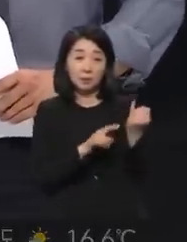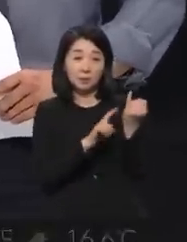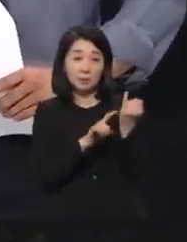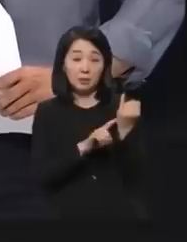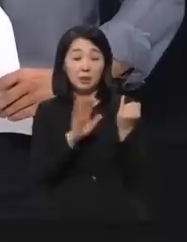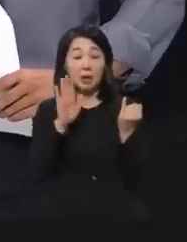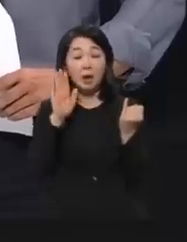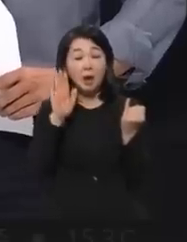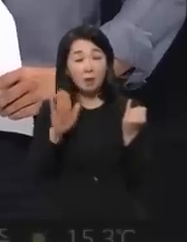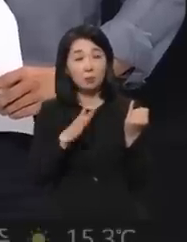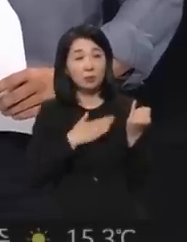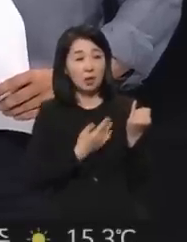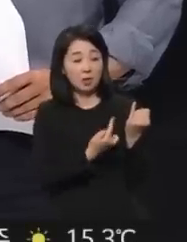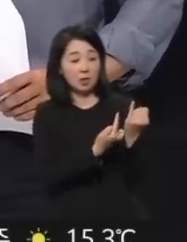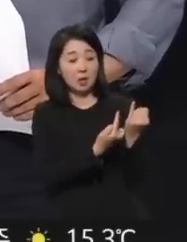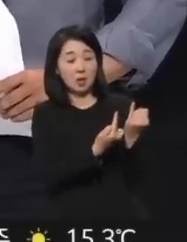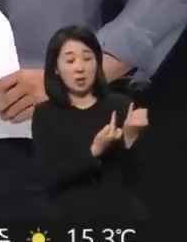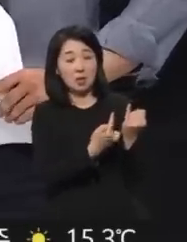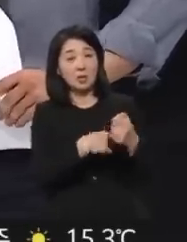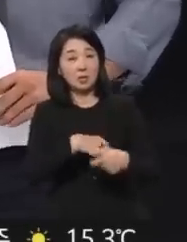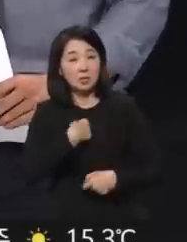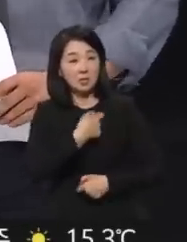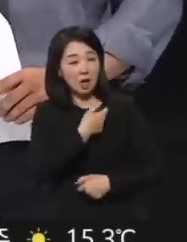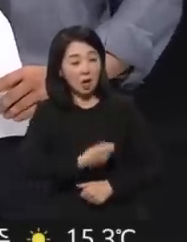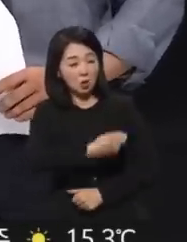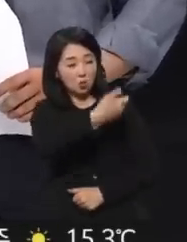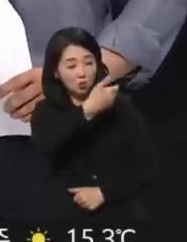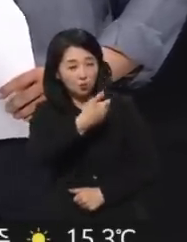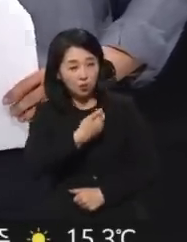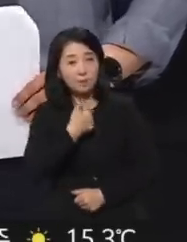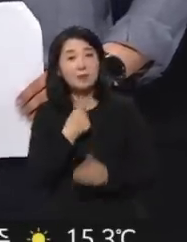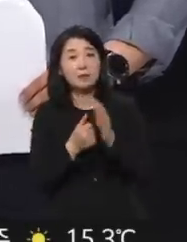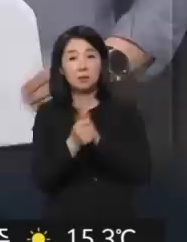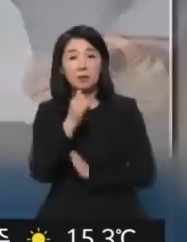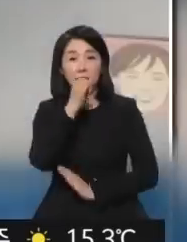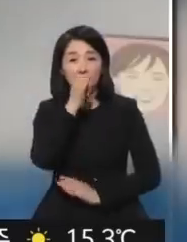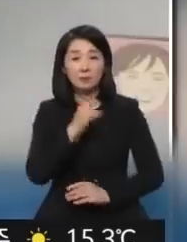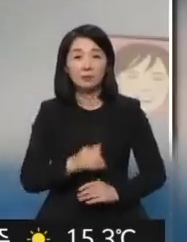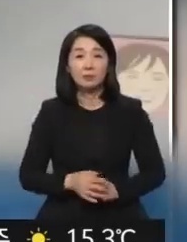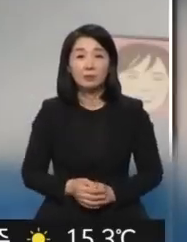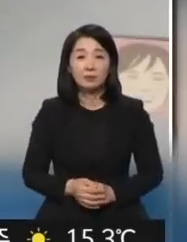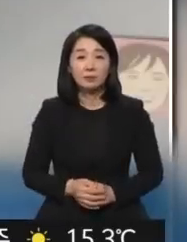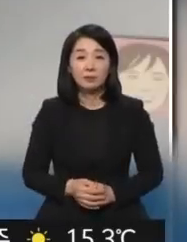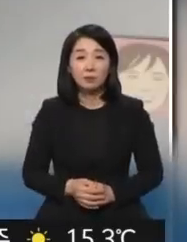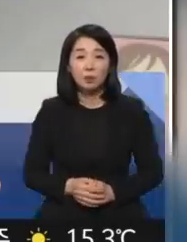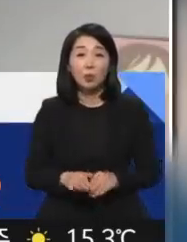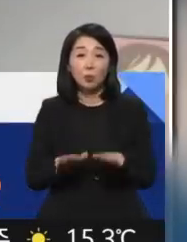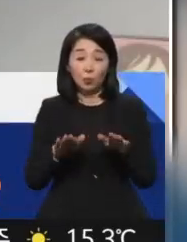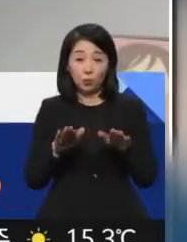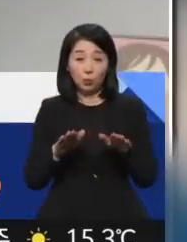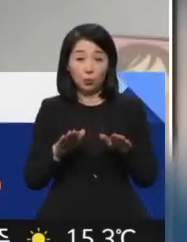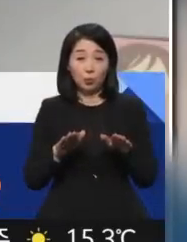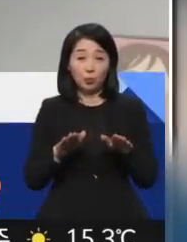언젠가 자신에게 진실을 알려줄 것이란 희망 회로를 돌렸는데요. 오늘도 여전히